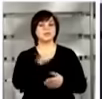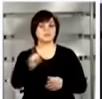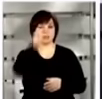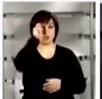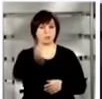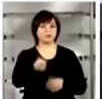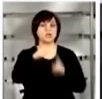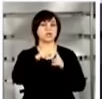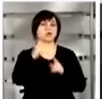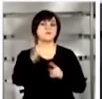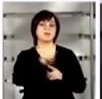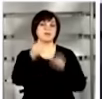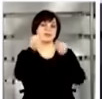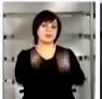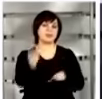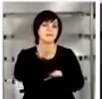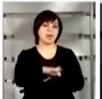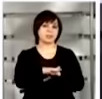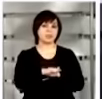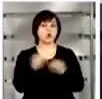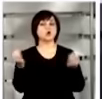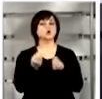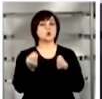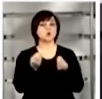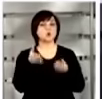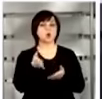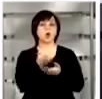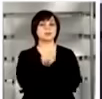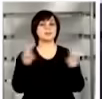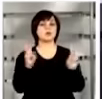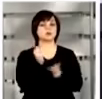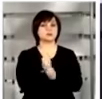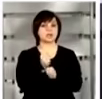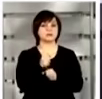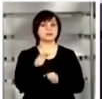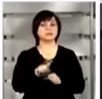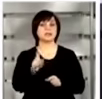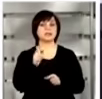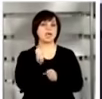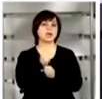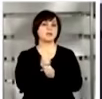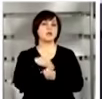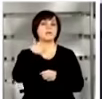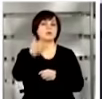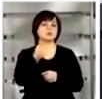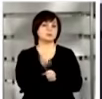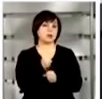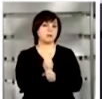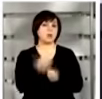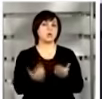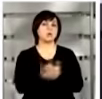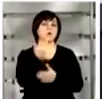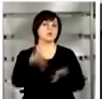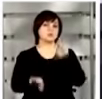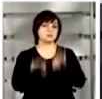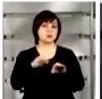нема да ги почитува Ѓорги Иванов и нема да даде мандат. Зошто, кога демократските процеси сега не функционираат, би функционирале после нови